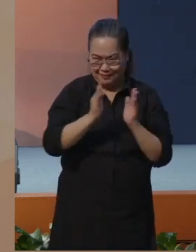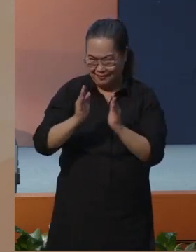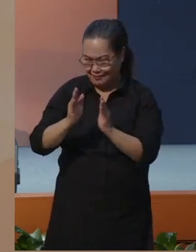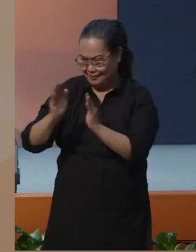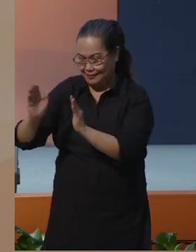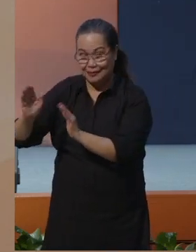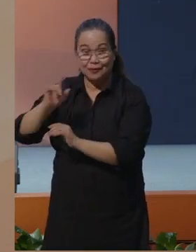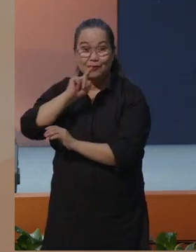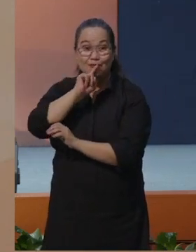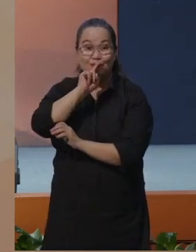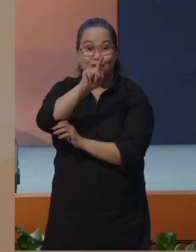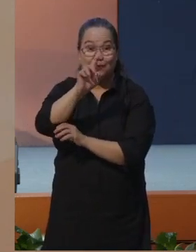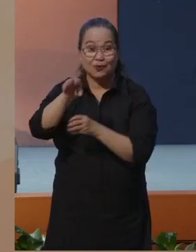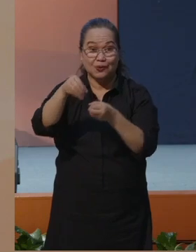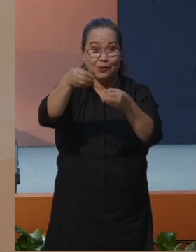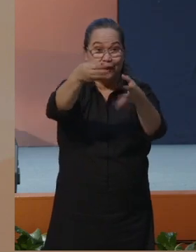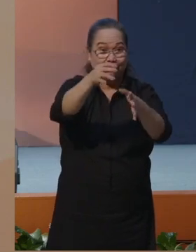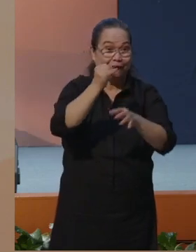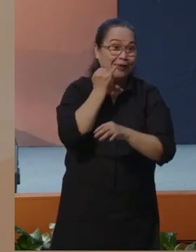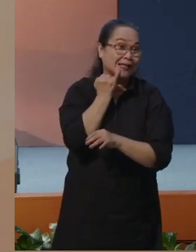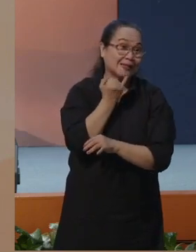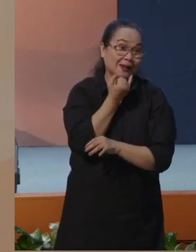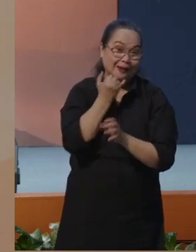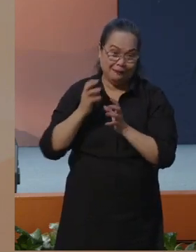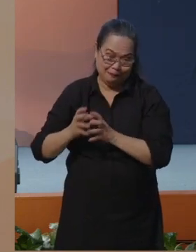pinadala niya ang Israel sa bayang ito, sa